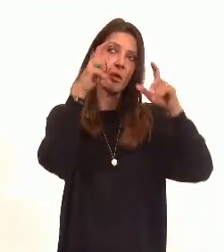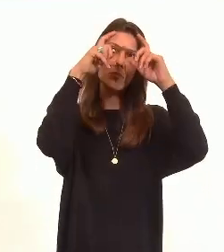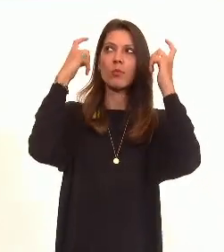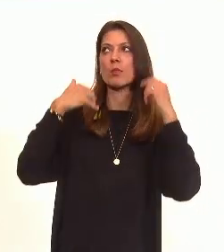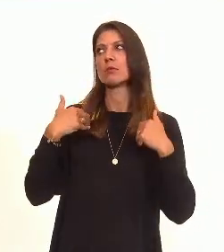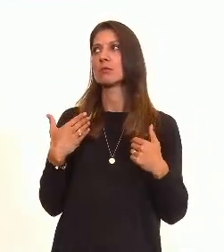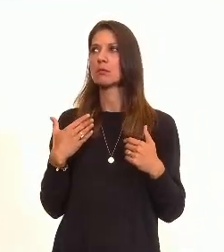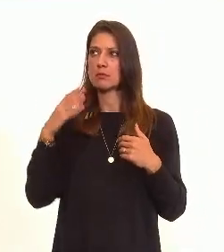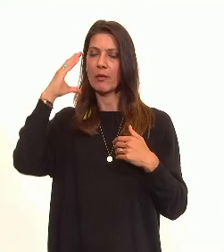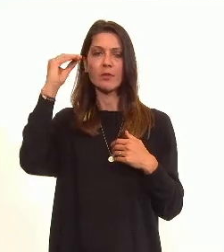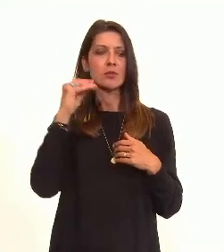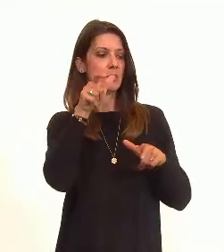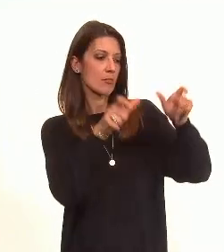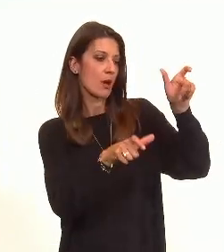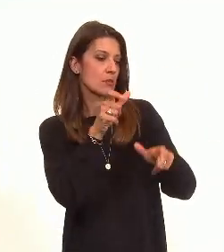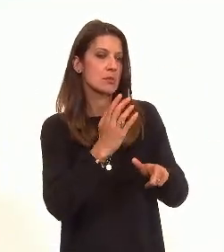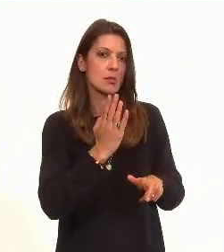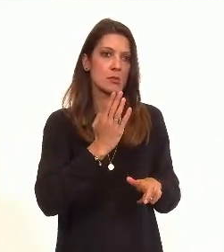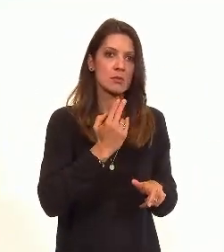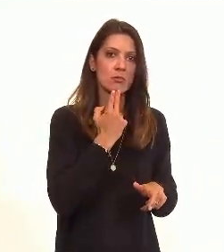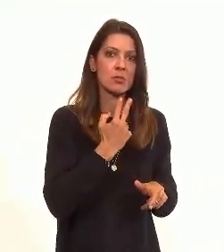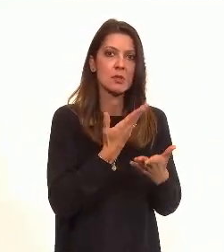nous aussi, des délégations, ont